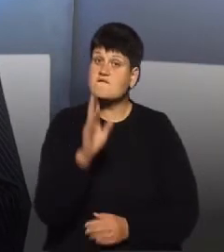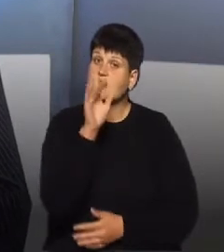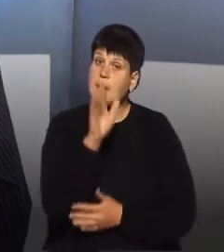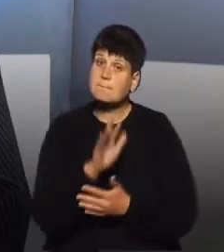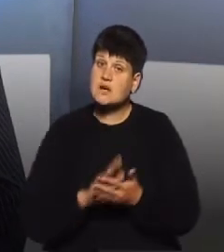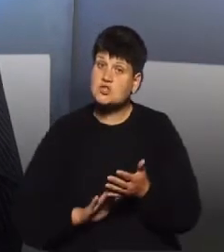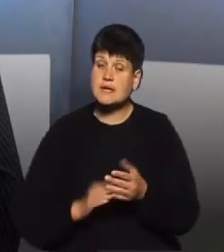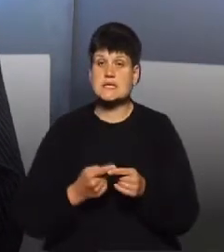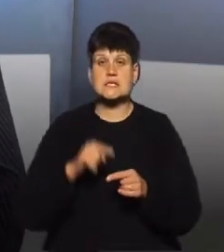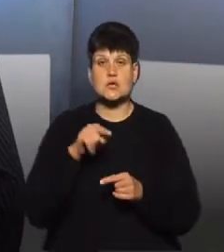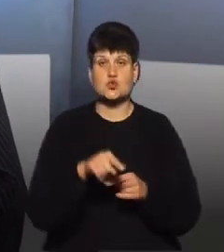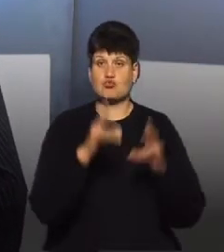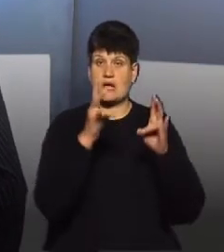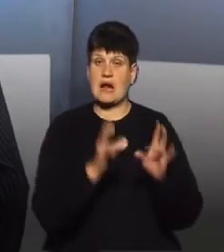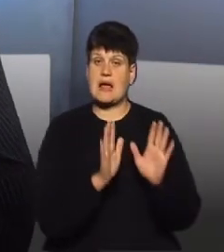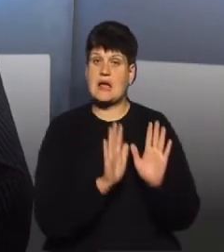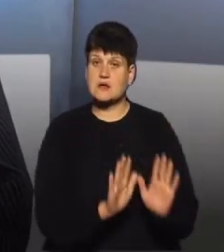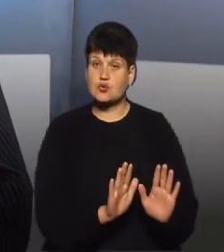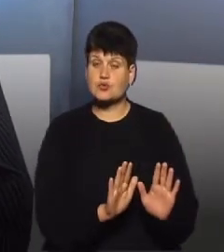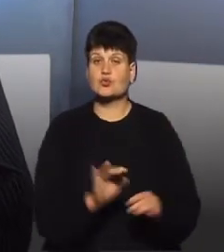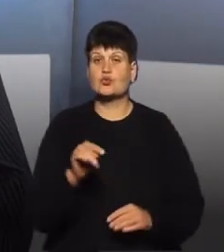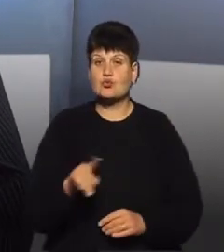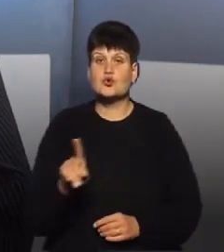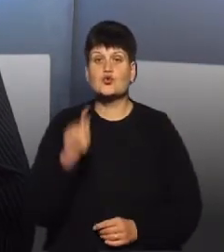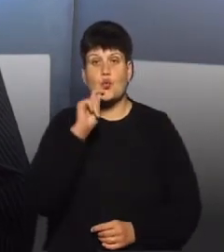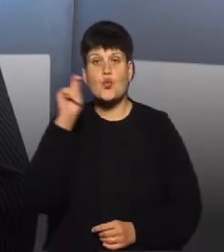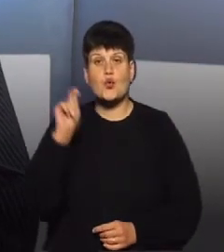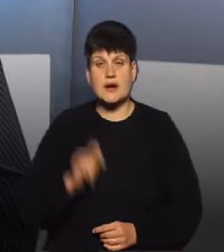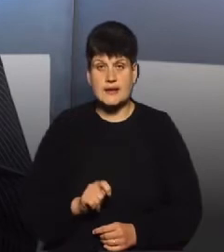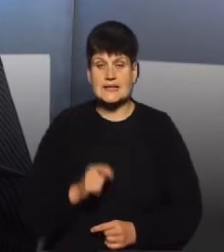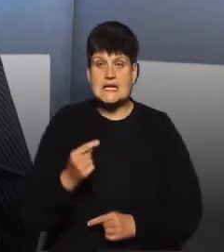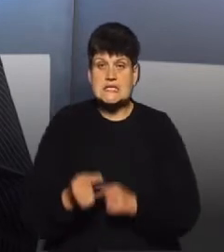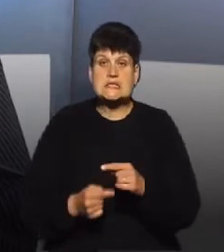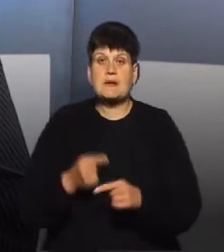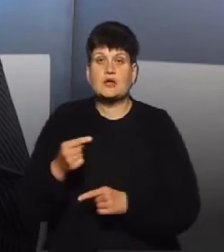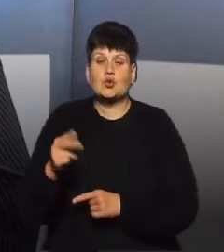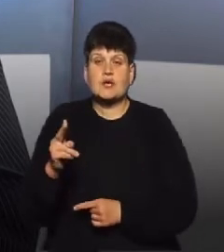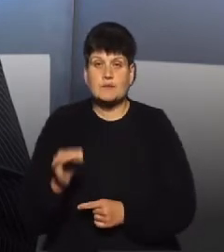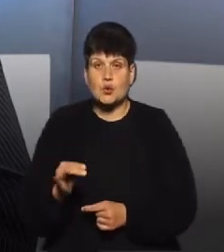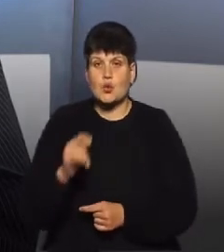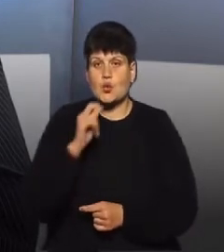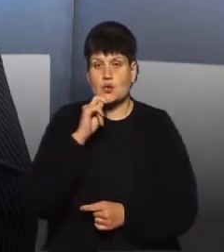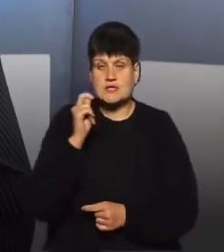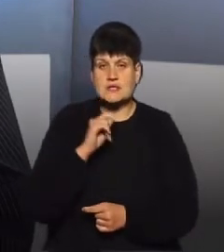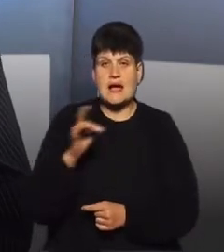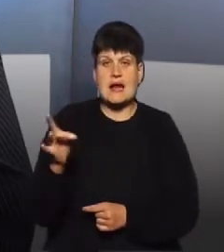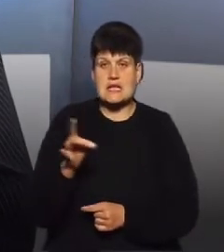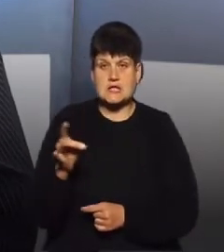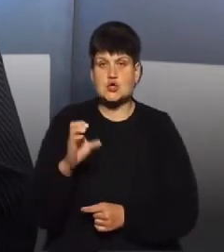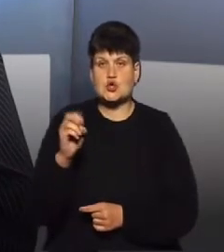трагедію, тому що Україна є спадкоємницею Української Радянської Соціалістичної Республіки. Хоч